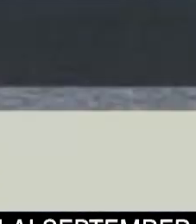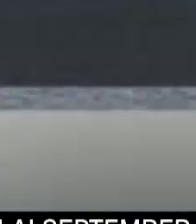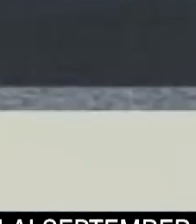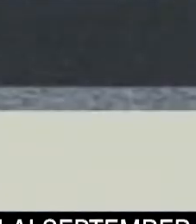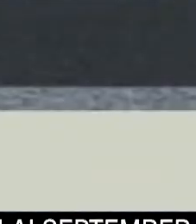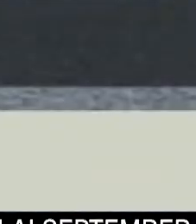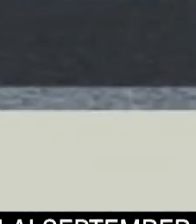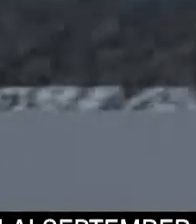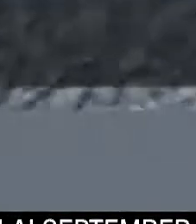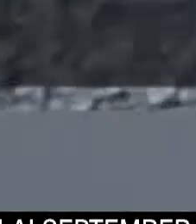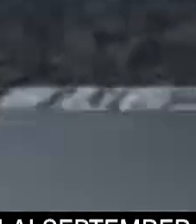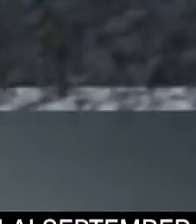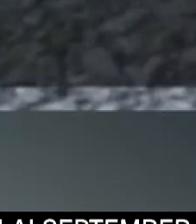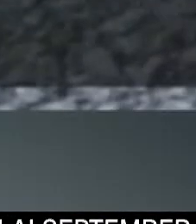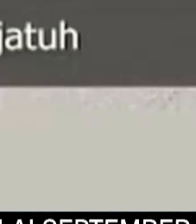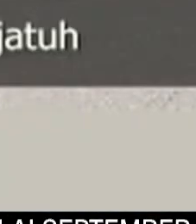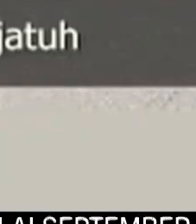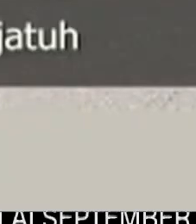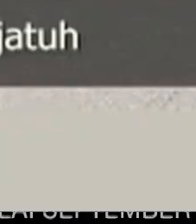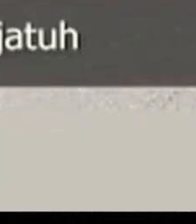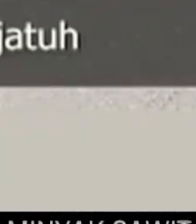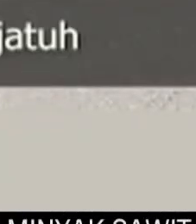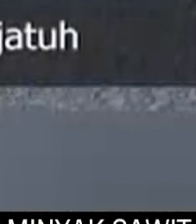Senjata FS sempat terjatuh di depan rumah.